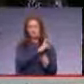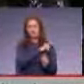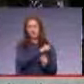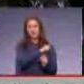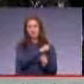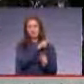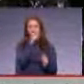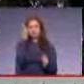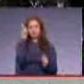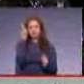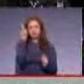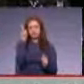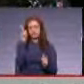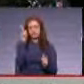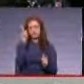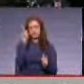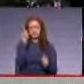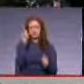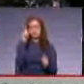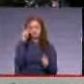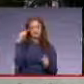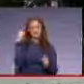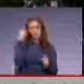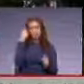من البوابة بتاعت